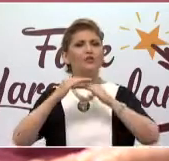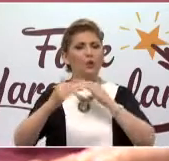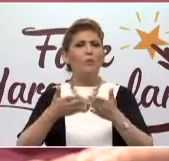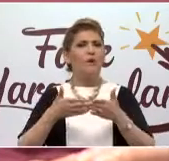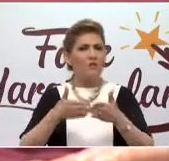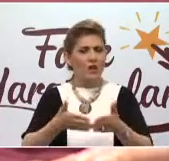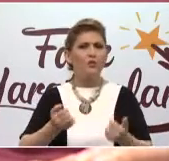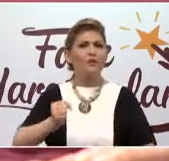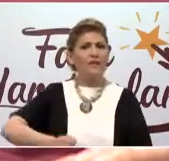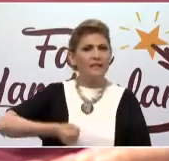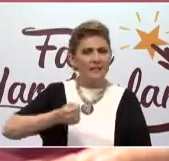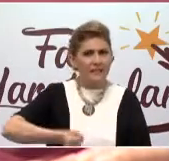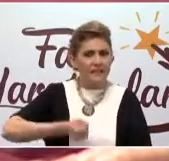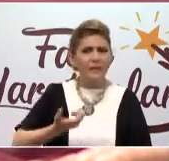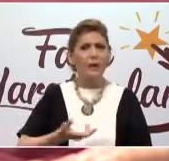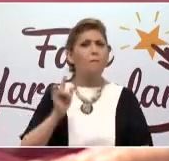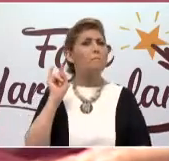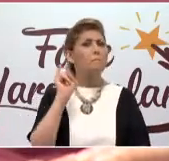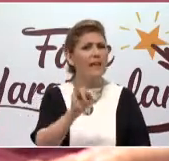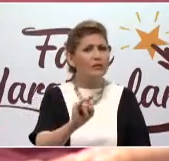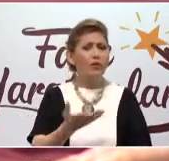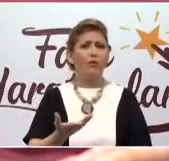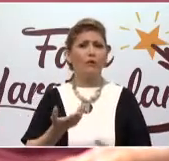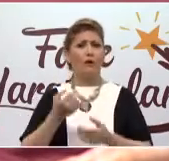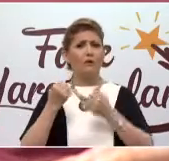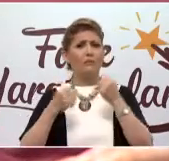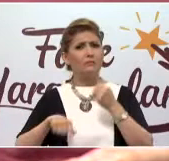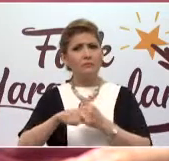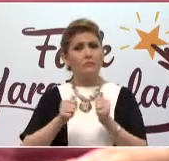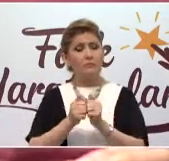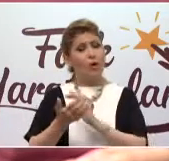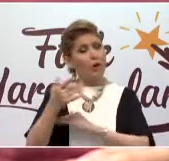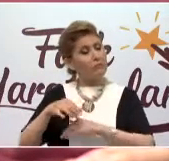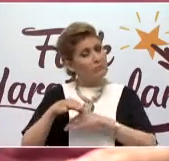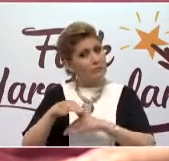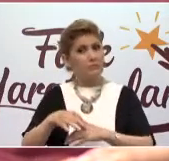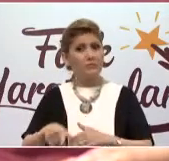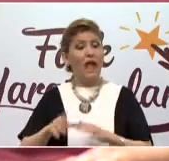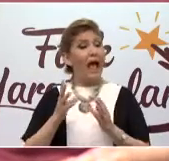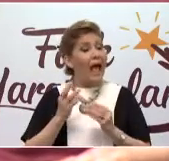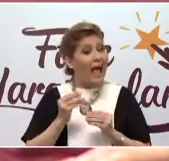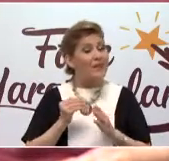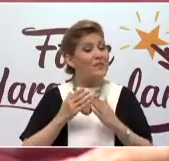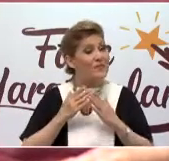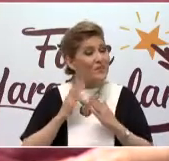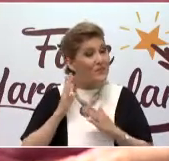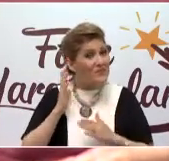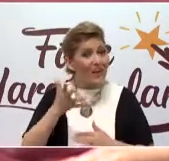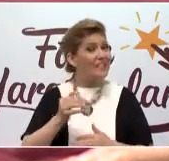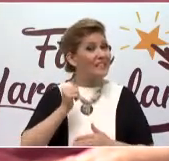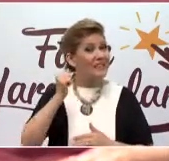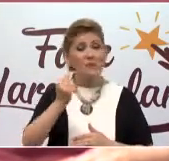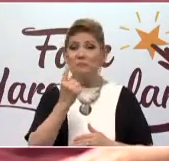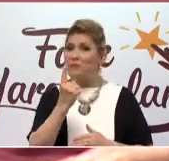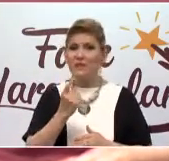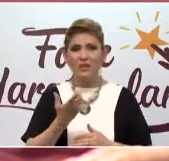vapur, tren, metro gibi toplu taşıma araçlarına biz Karayla önce olduk. Ama en çok yaşadığımız